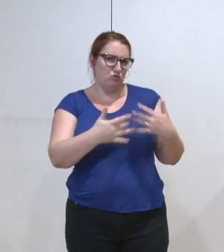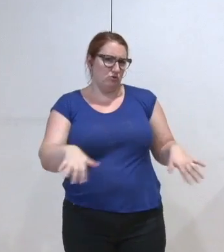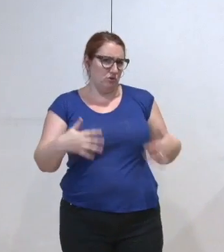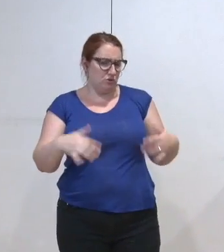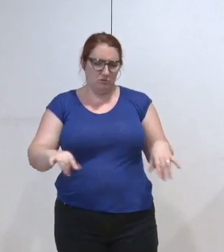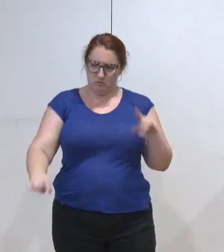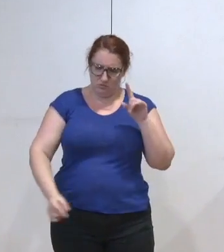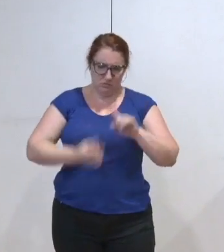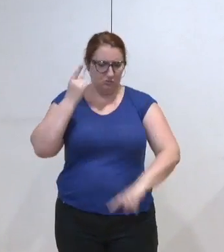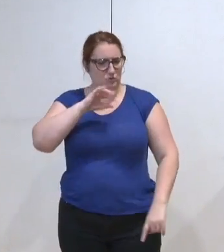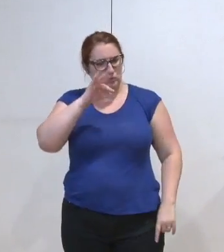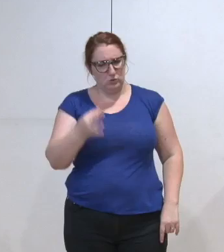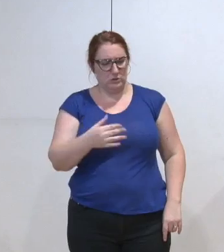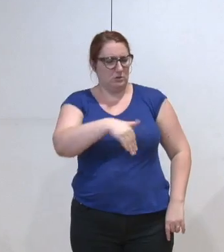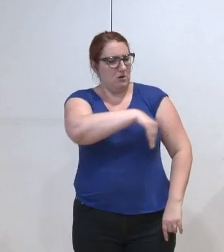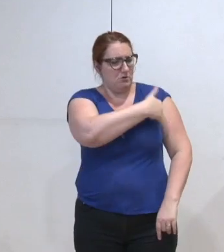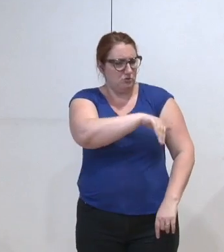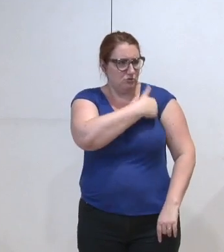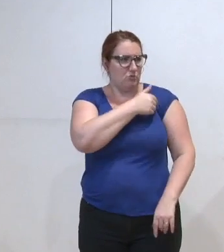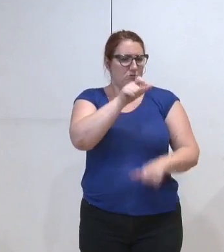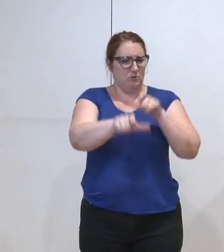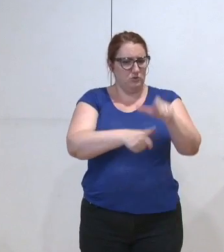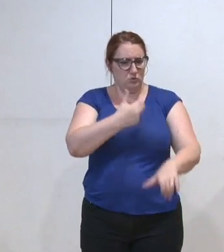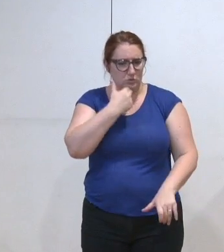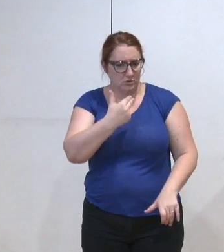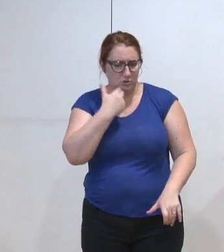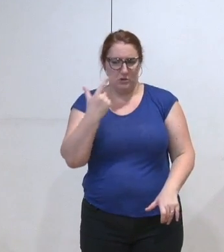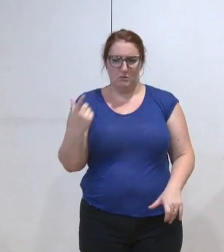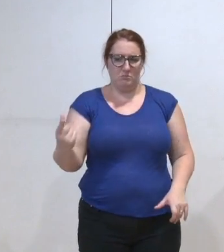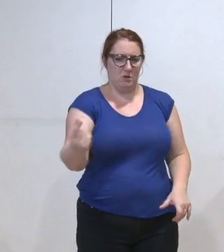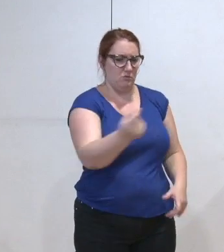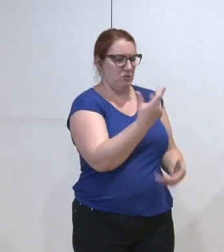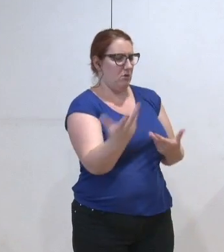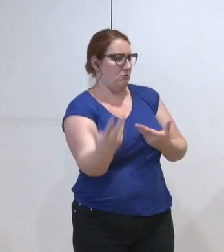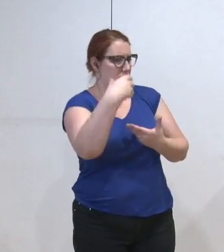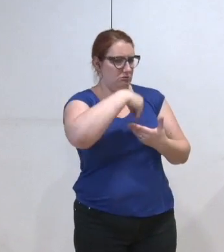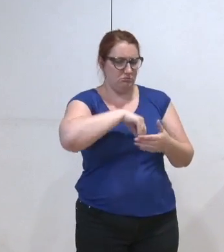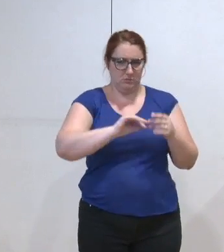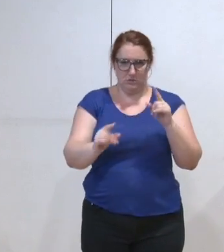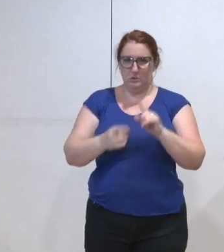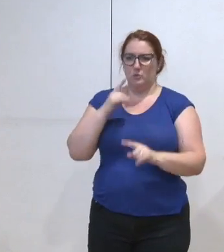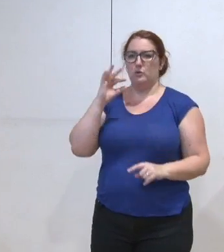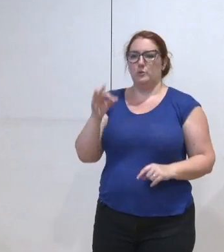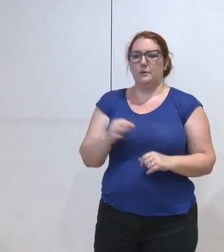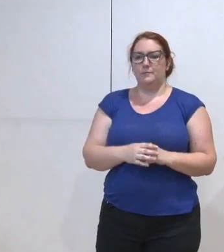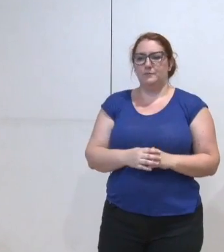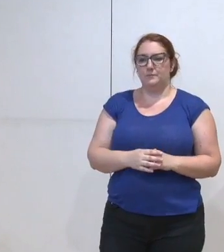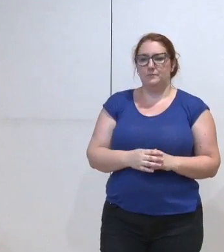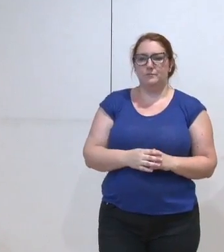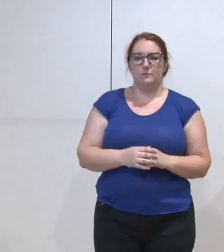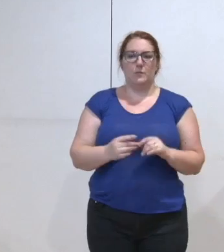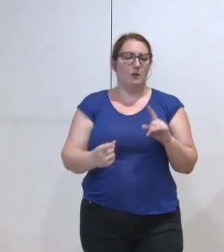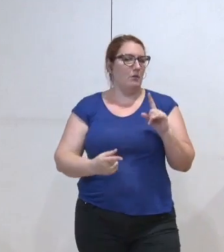effet de d'associer les agents d'associer les usagers d'associer les partenaires et euh de fait de mener une